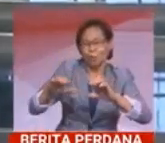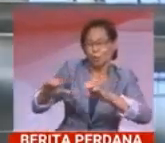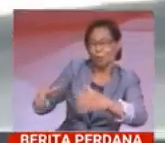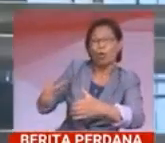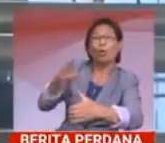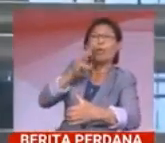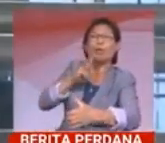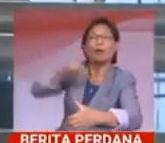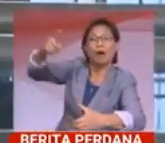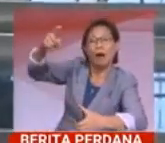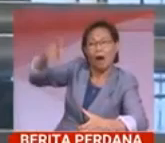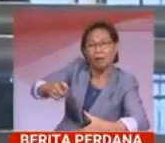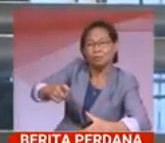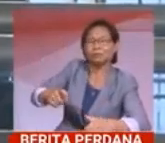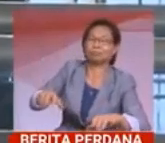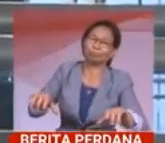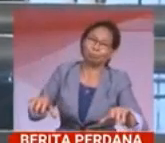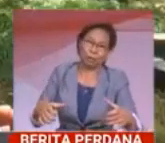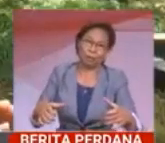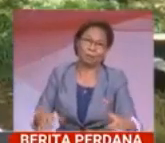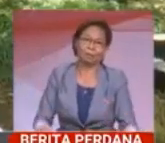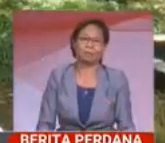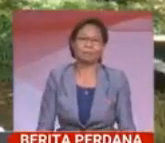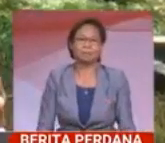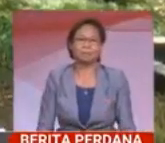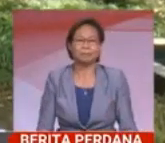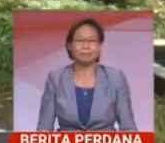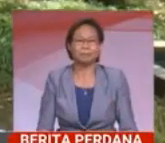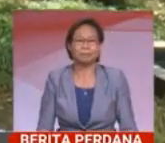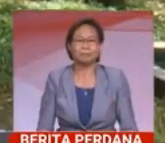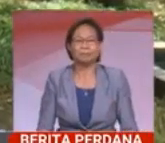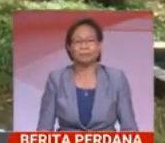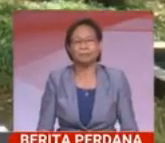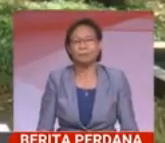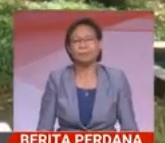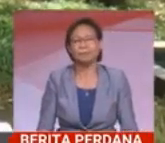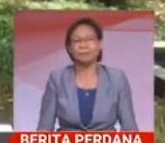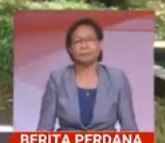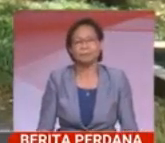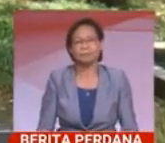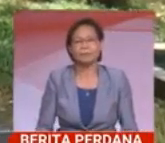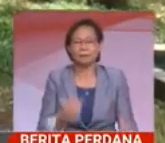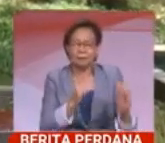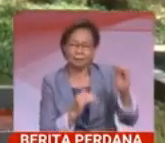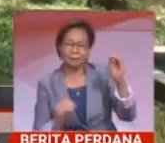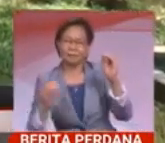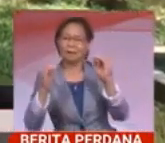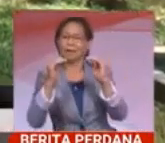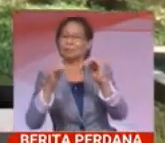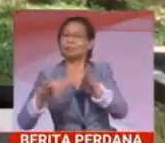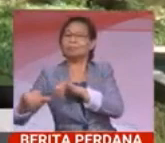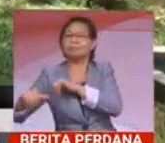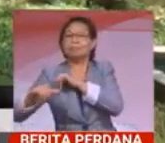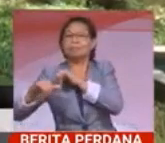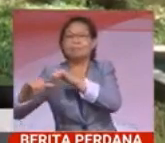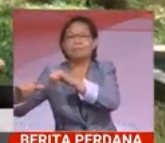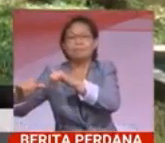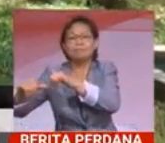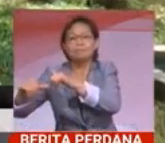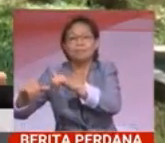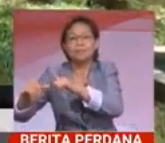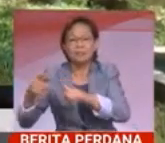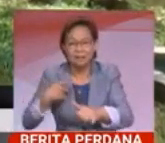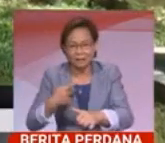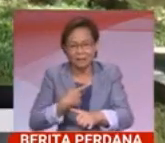golongan itu harus dilaksanakan luas secara berhasil tanding cuma kita perlu